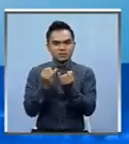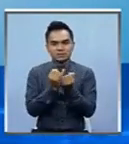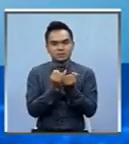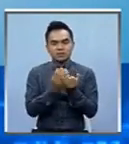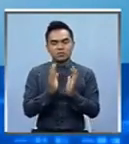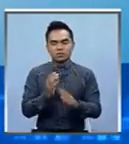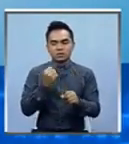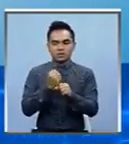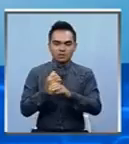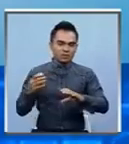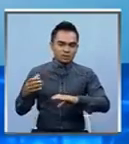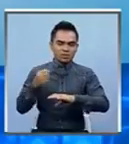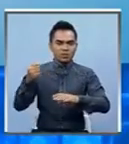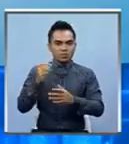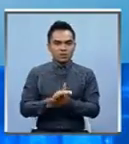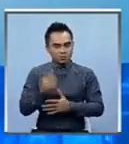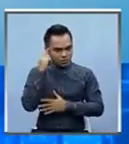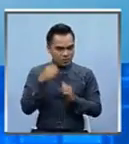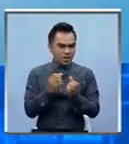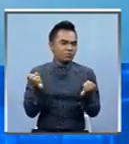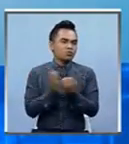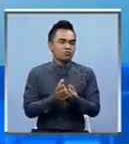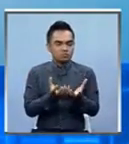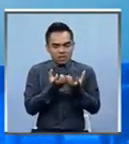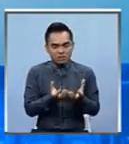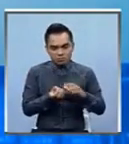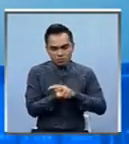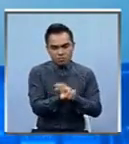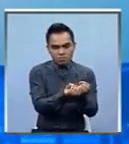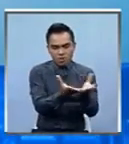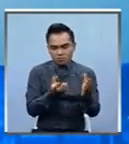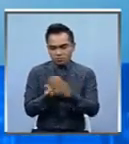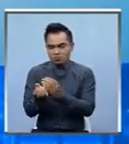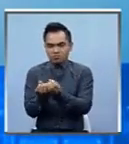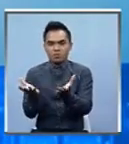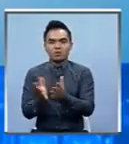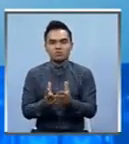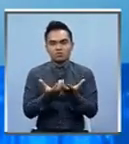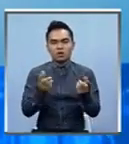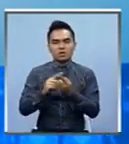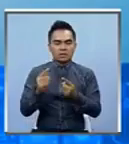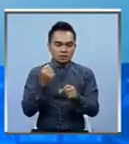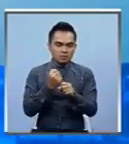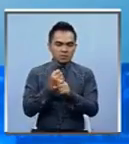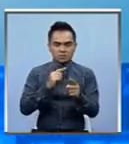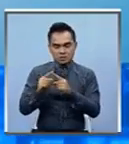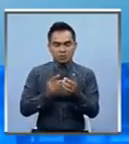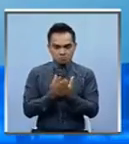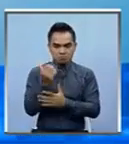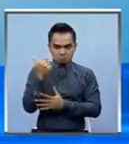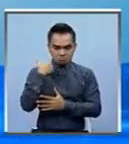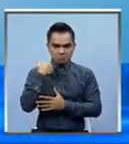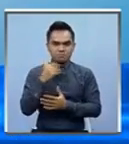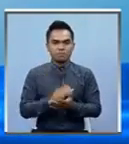ค่ะแล้วก็มีพฤติกรรมชอบความรุนแรงที่สำคัญเขาสามารถประกอบวัตถุระเบิดแสวงเครื่องได้ด้วยนะคะแล้วก็เขาบอกว่าต